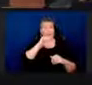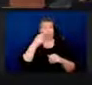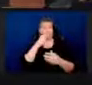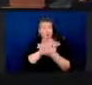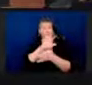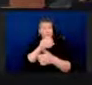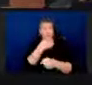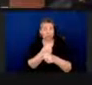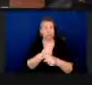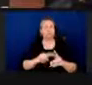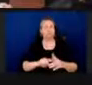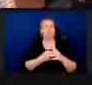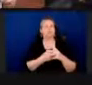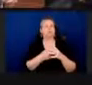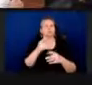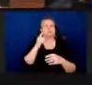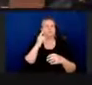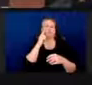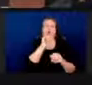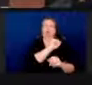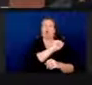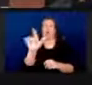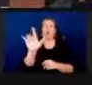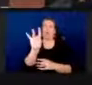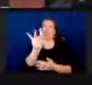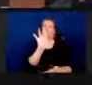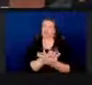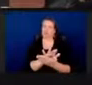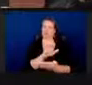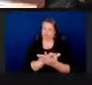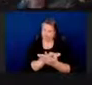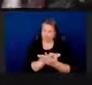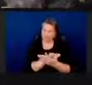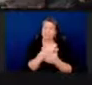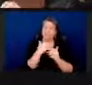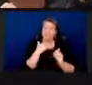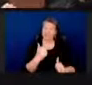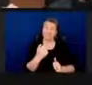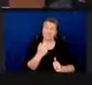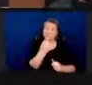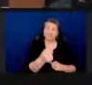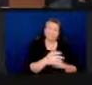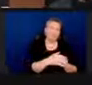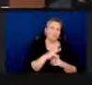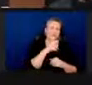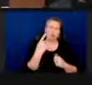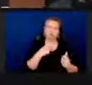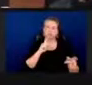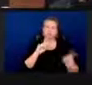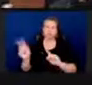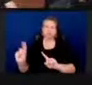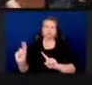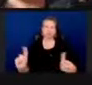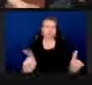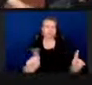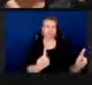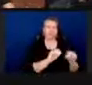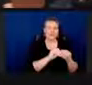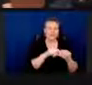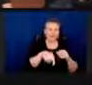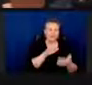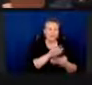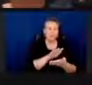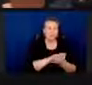المتاحة، فمن المهم جدا أن ننظر إلى هذا الموضوع. وأنا أستطيع أن أجزم وأقول